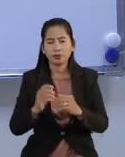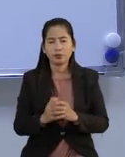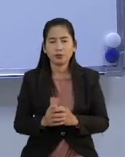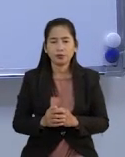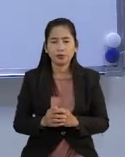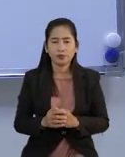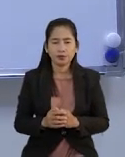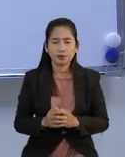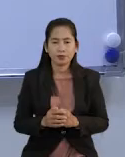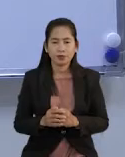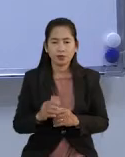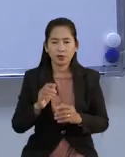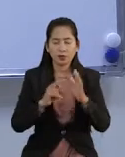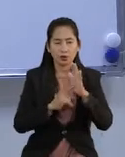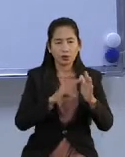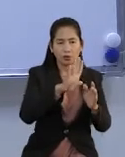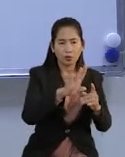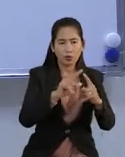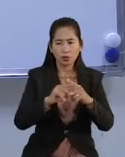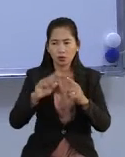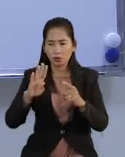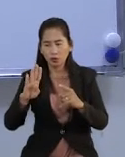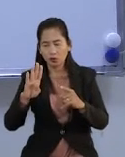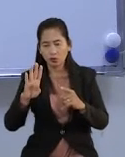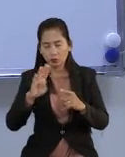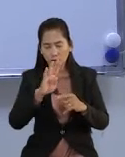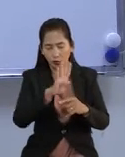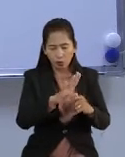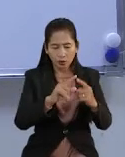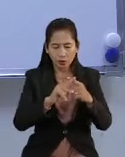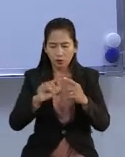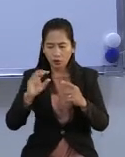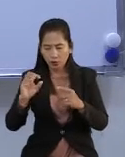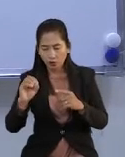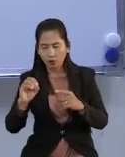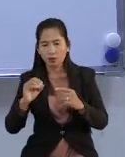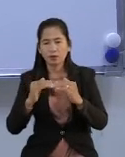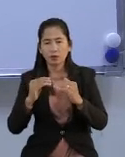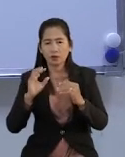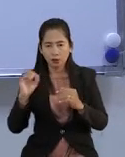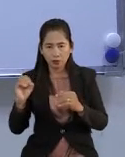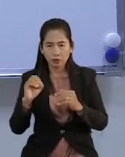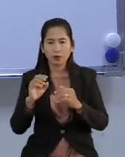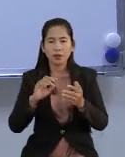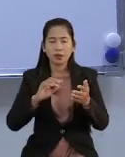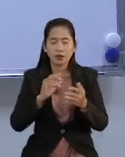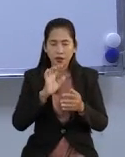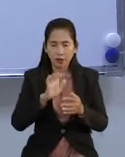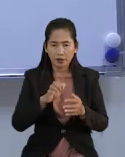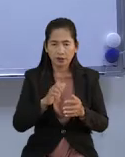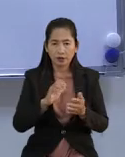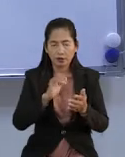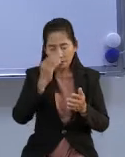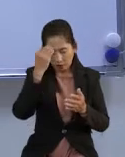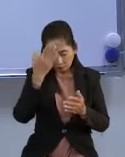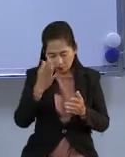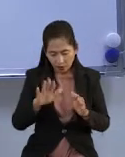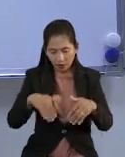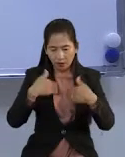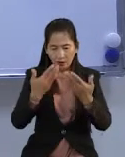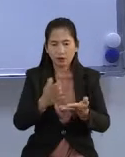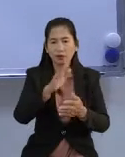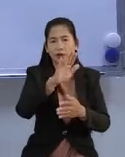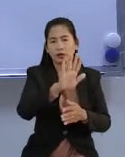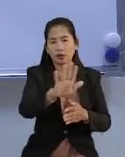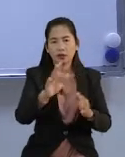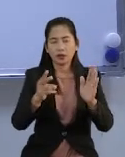sồn chà ủ thì họ buôn con đường sồn xma sồn nó còn nát chà nhưng chẳng là bây ai con cần